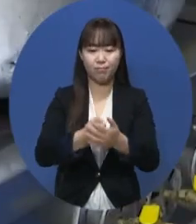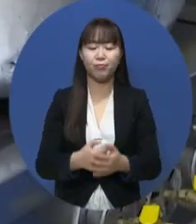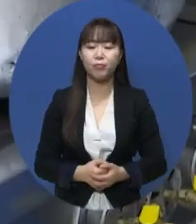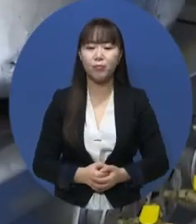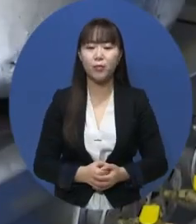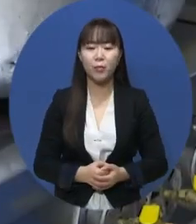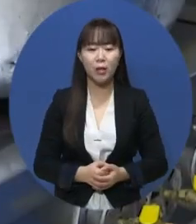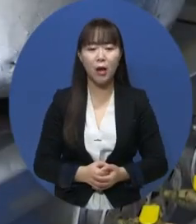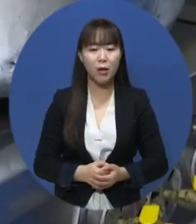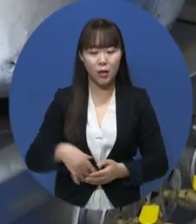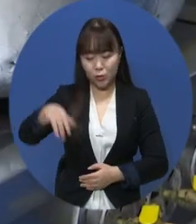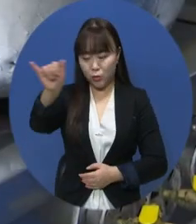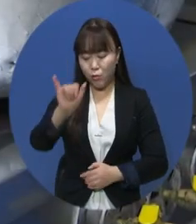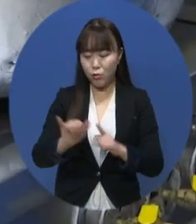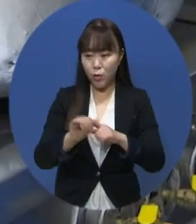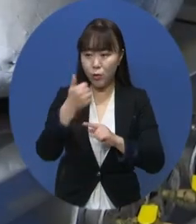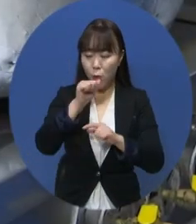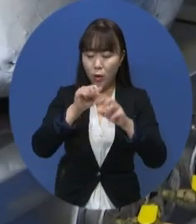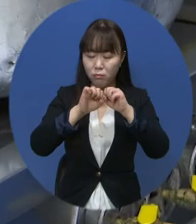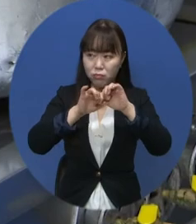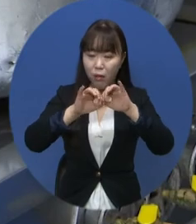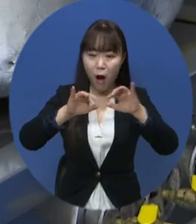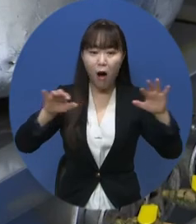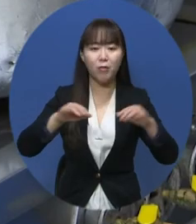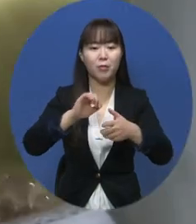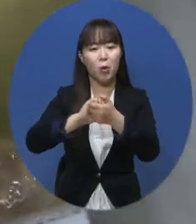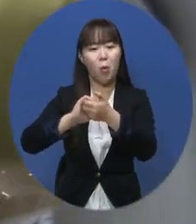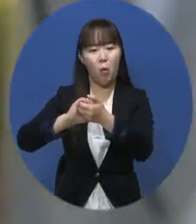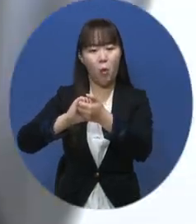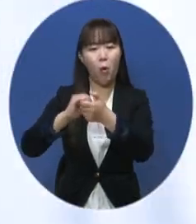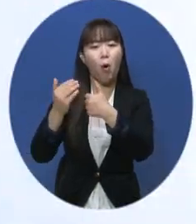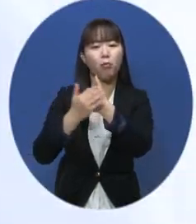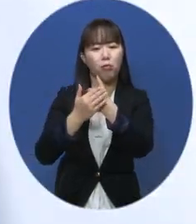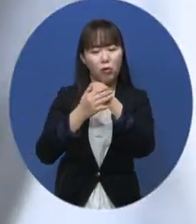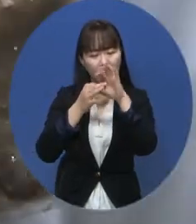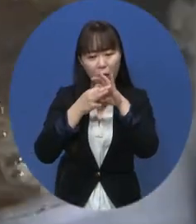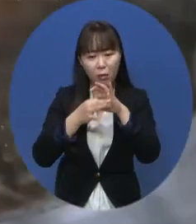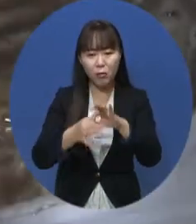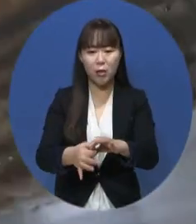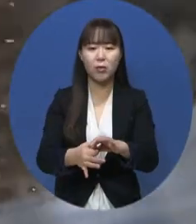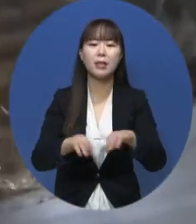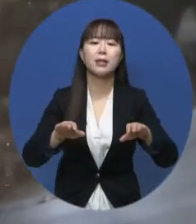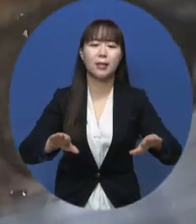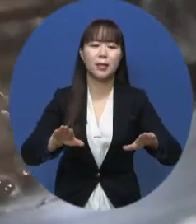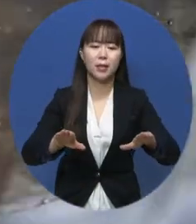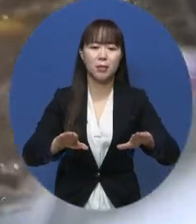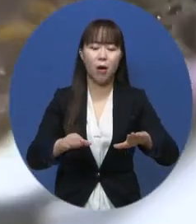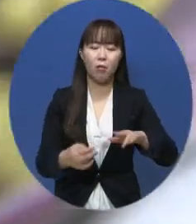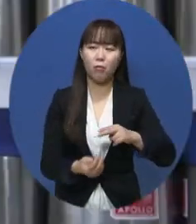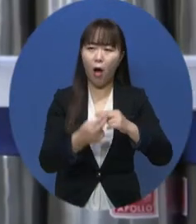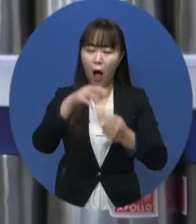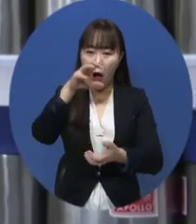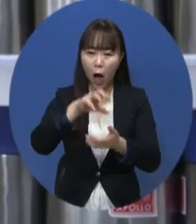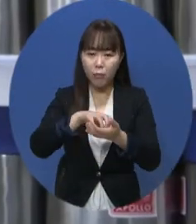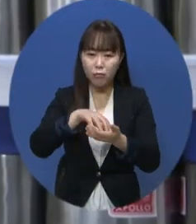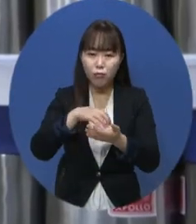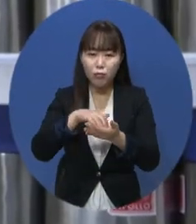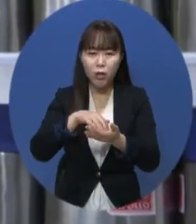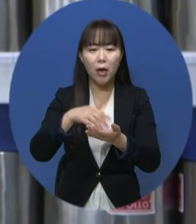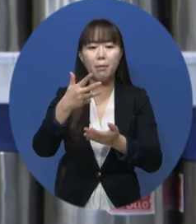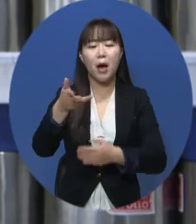엄마의 밥상이 전국적으로 소개되면서 정기적인 후원도 계속해서 늘어나 현재 누적 후원 금액이